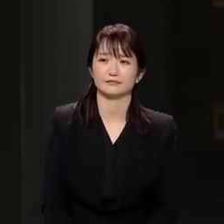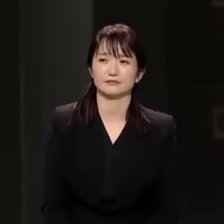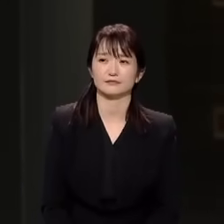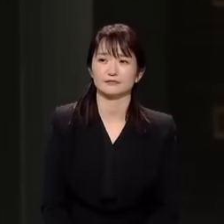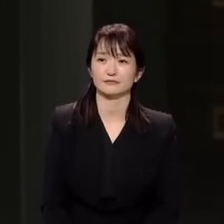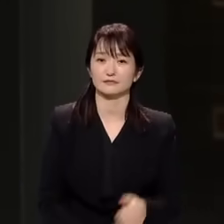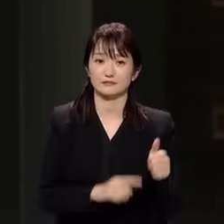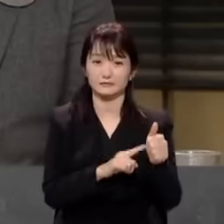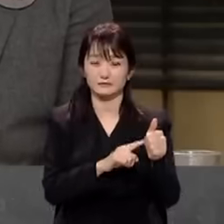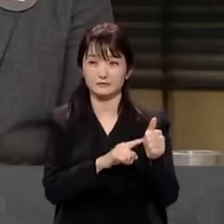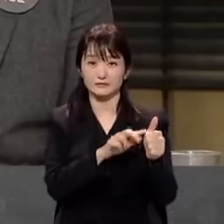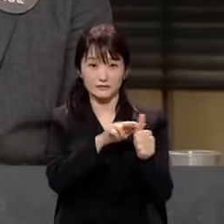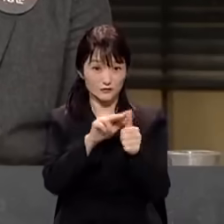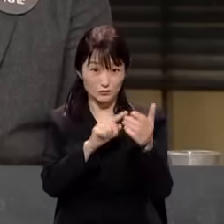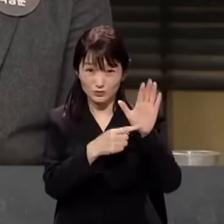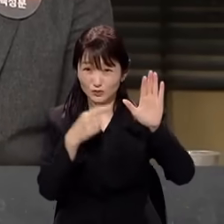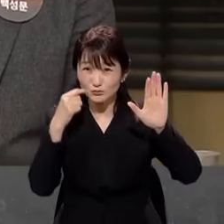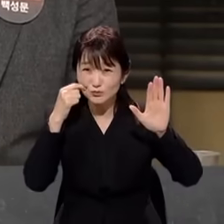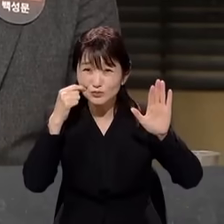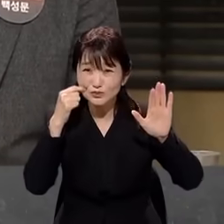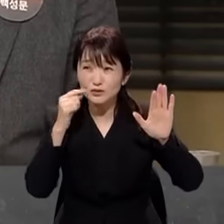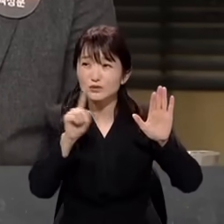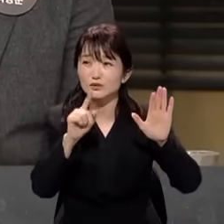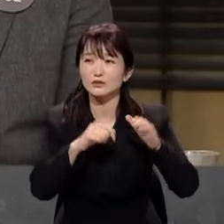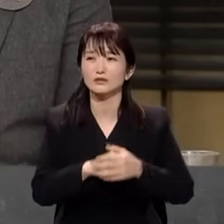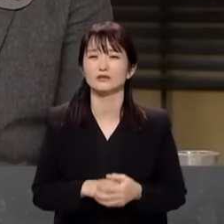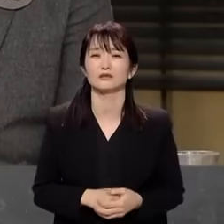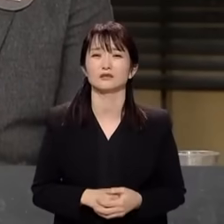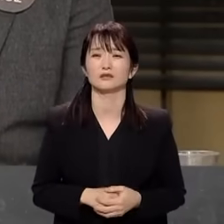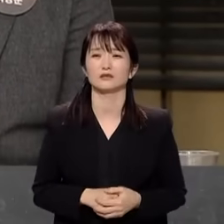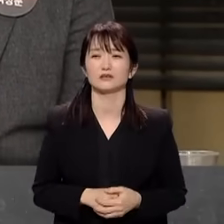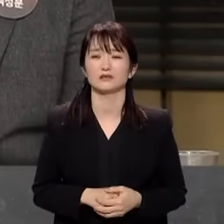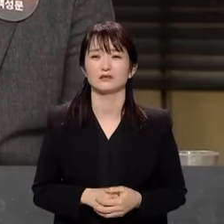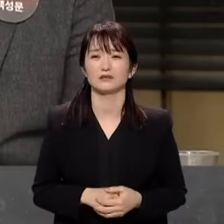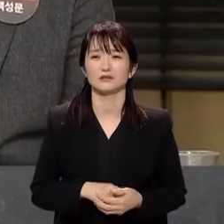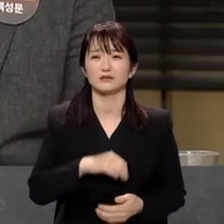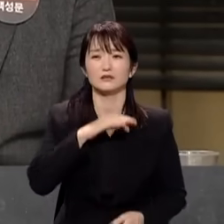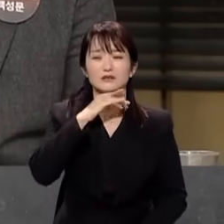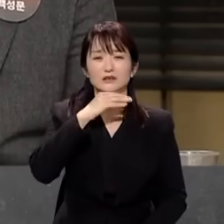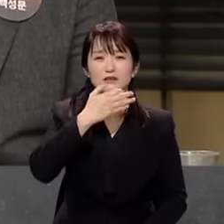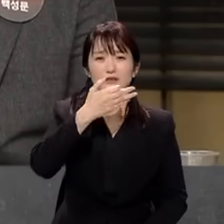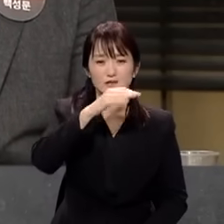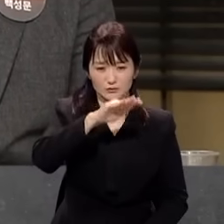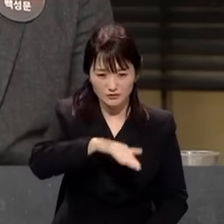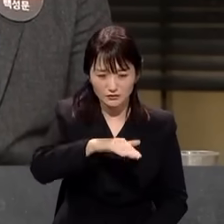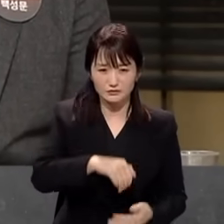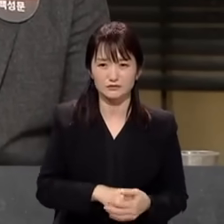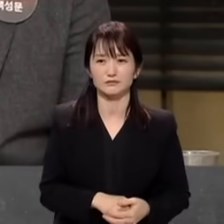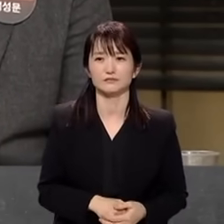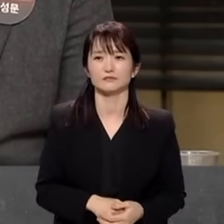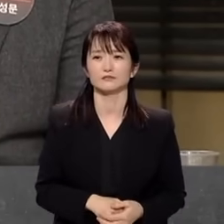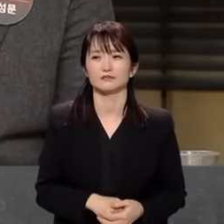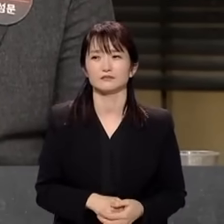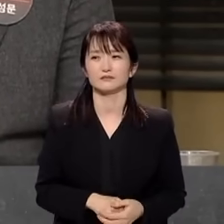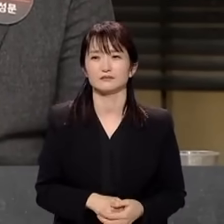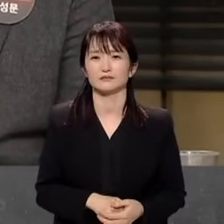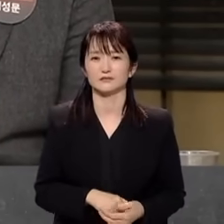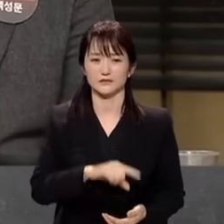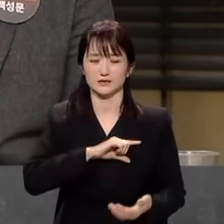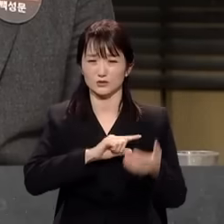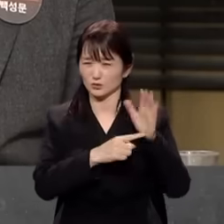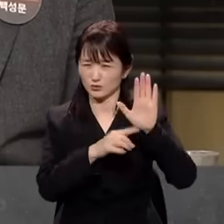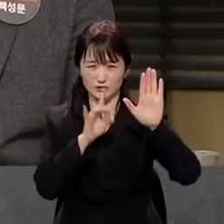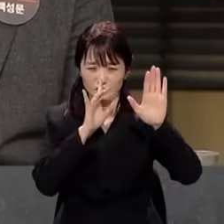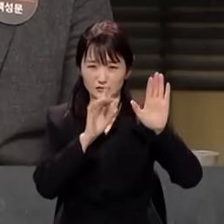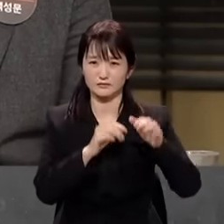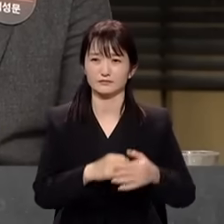저 녀석 신상 공개 못합니까? 미성년자라 안 되죠, 지금. 현재 이름도 그 공개 안 됩니까? 국가법에서는 미성년자의